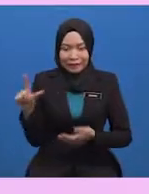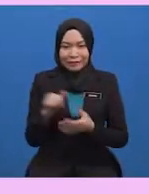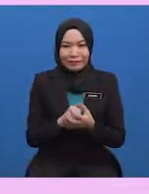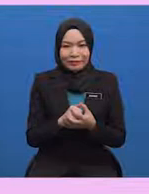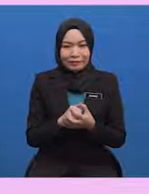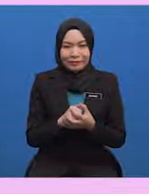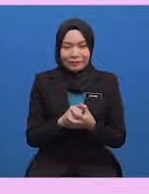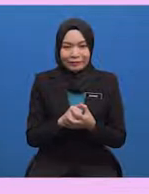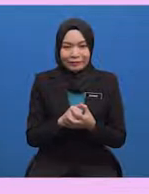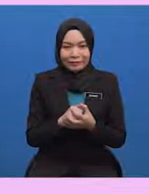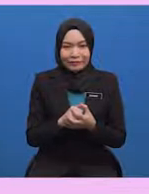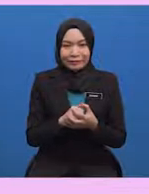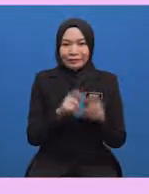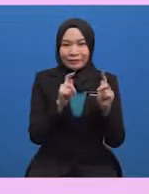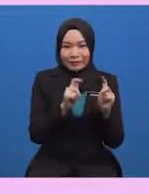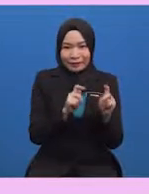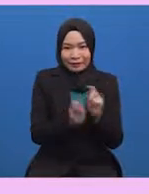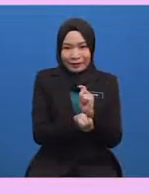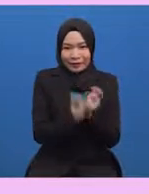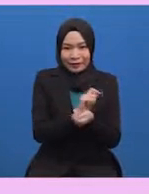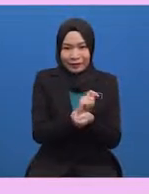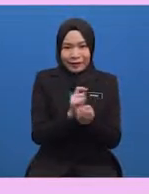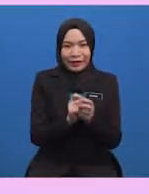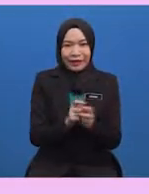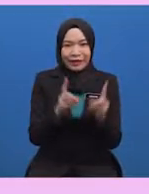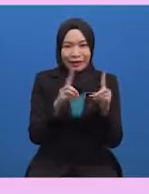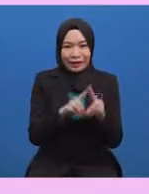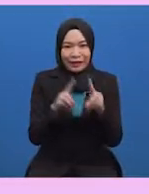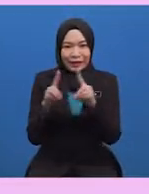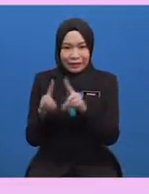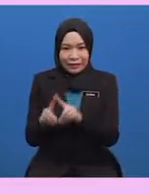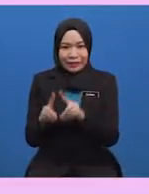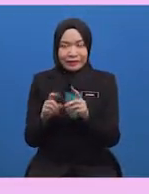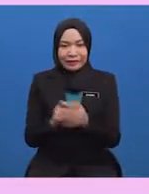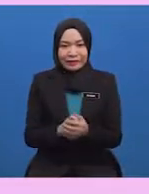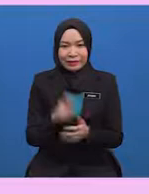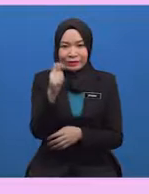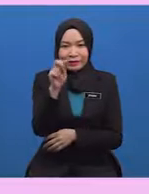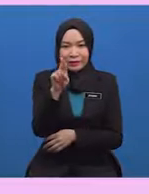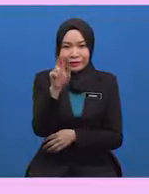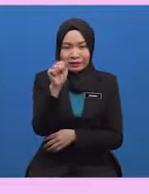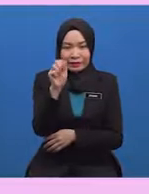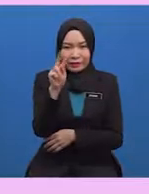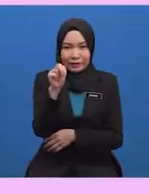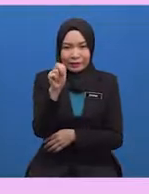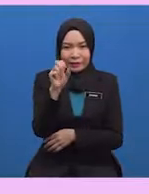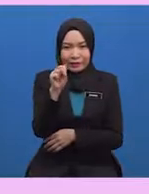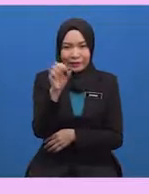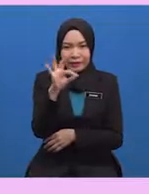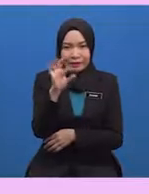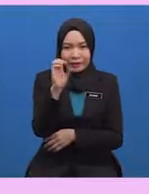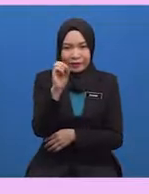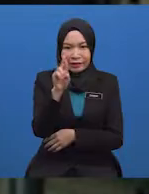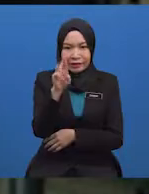tentang tajuk transformasi desa di bawah tajuk Transformasi Desa dan Pembandaran Semester